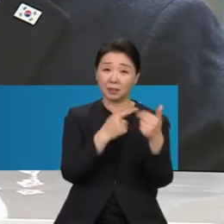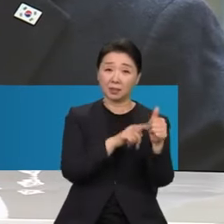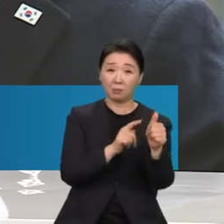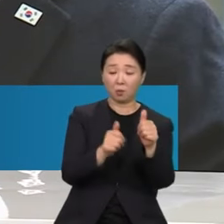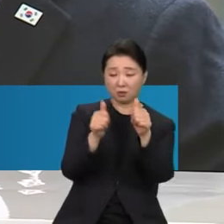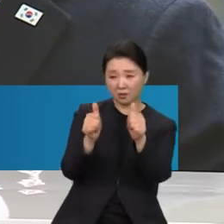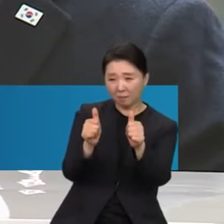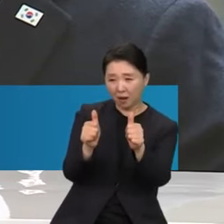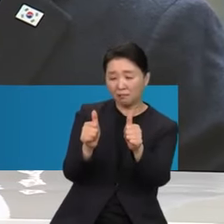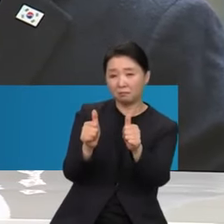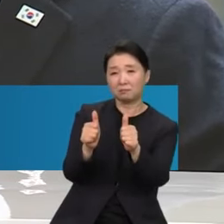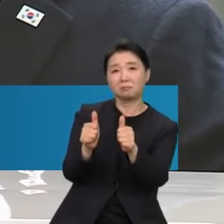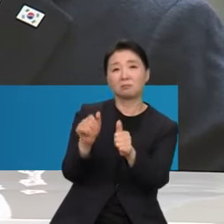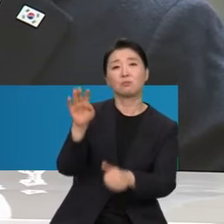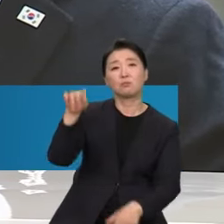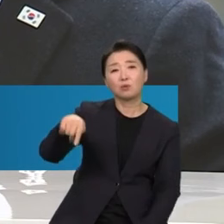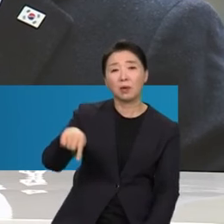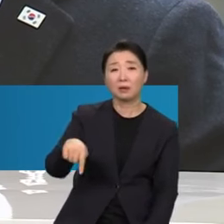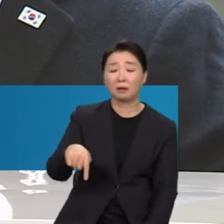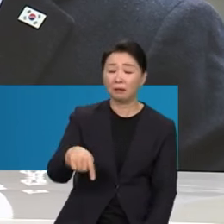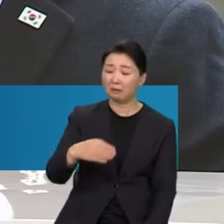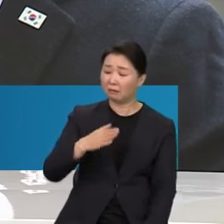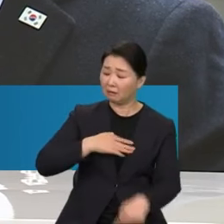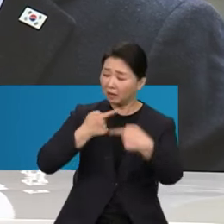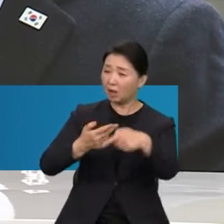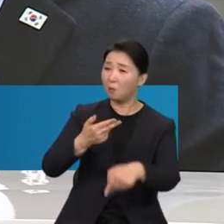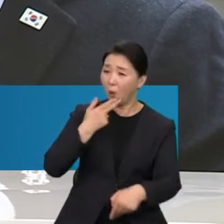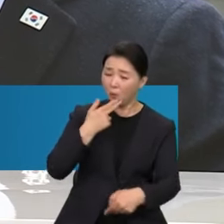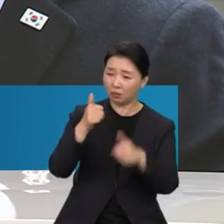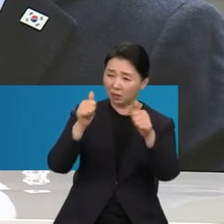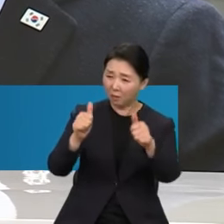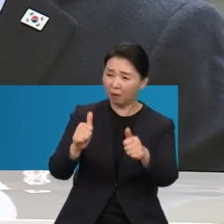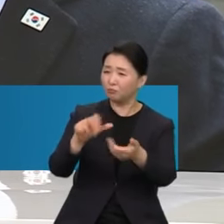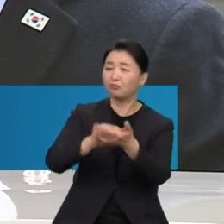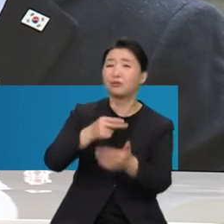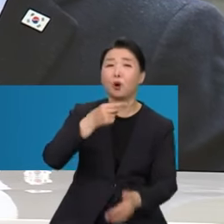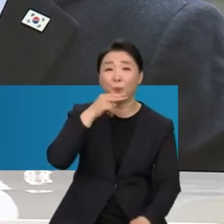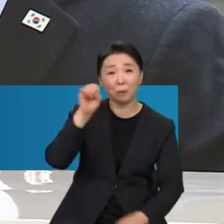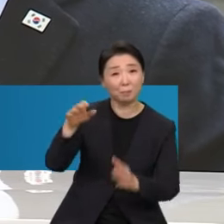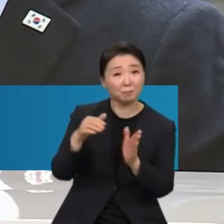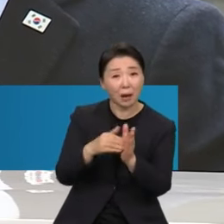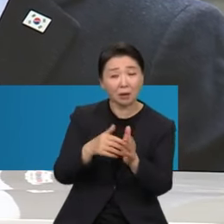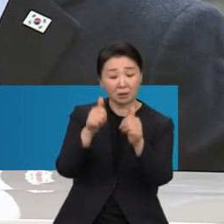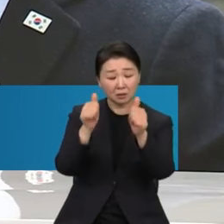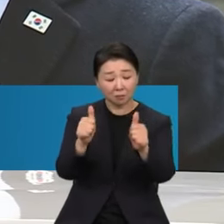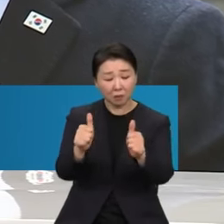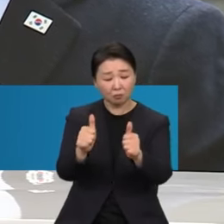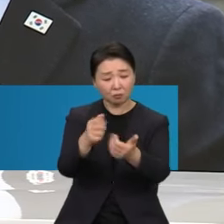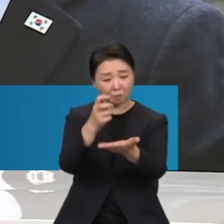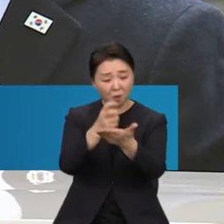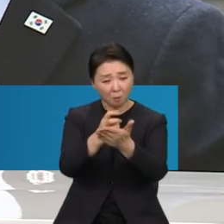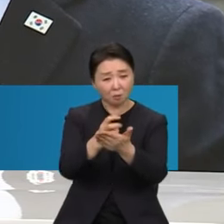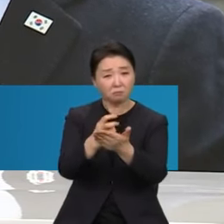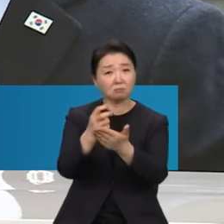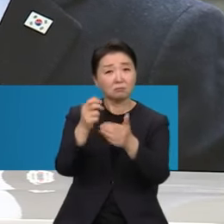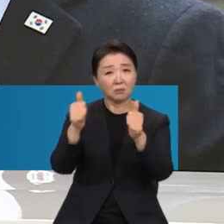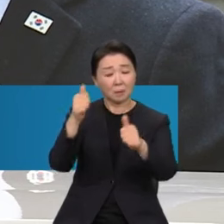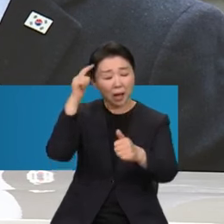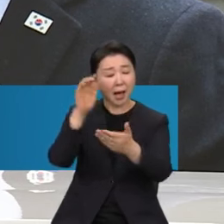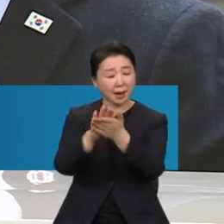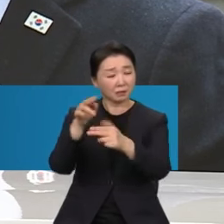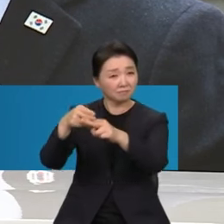대표는 재판부에게 자신이 없어도 재판에 아무런 지장이 없다고 주장했지만 재판부는 절차는 법원이 정한다며